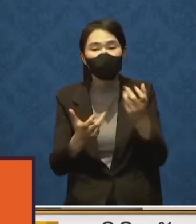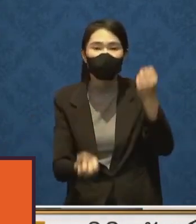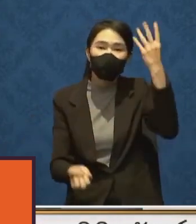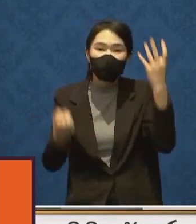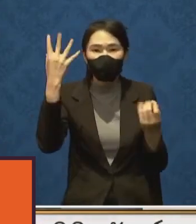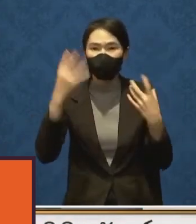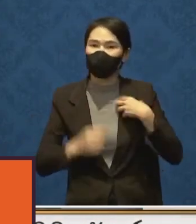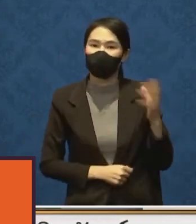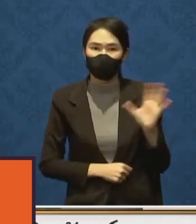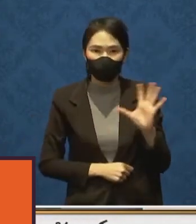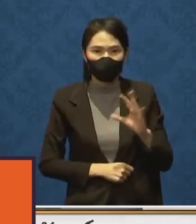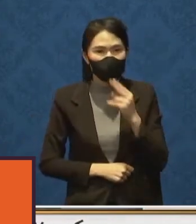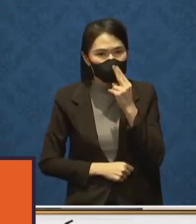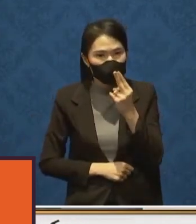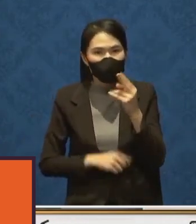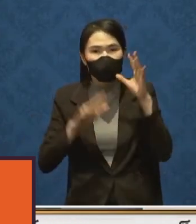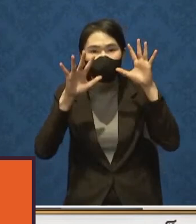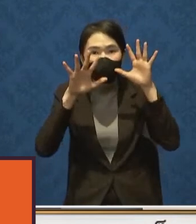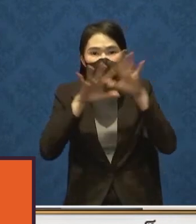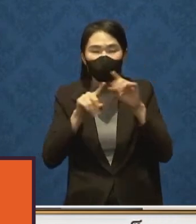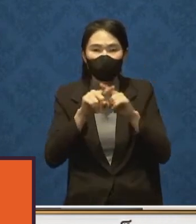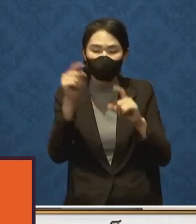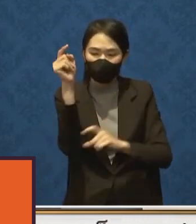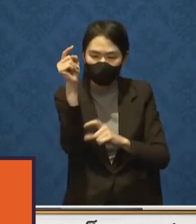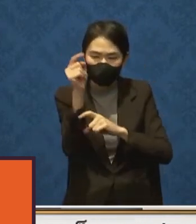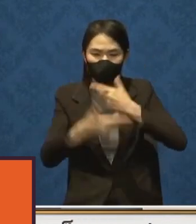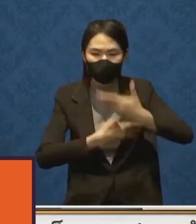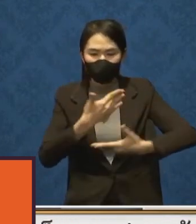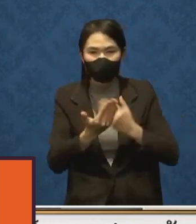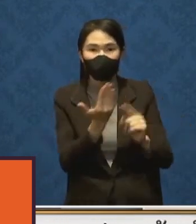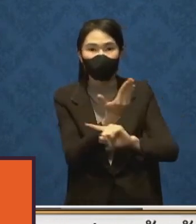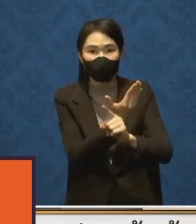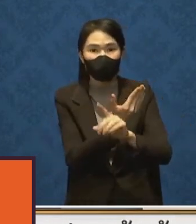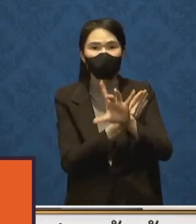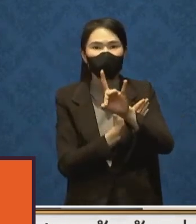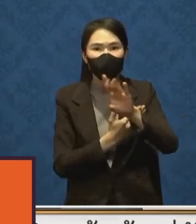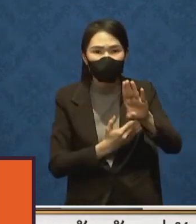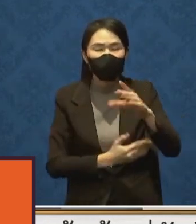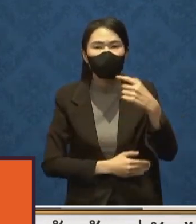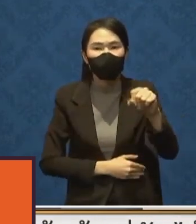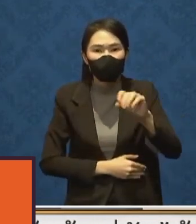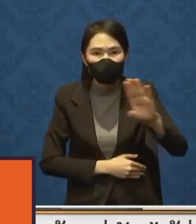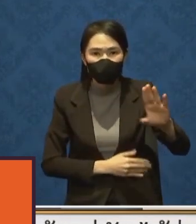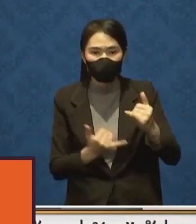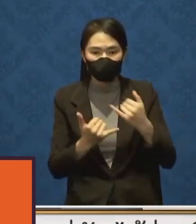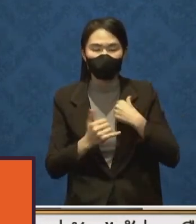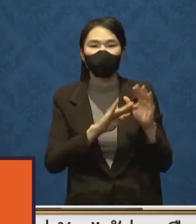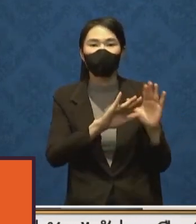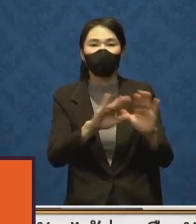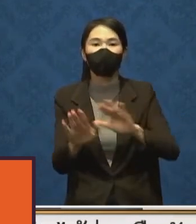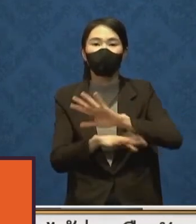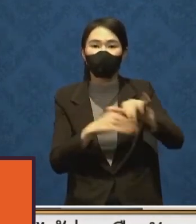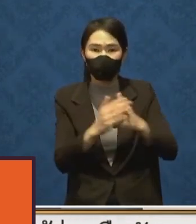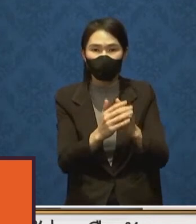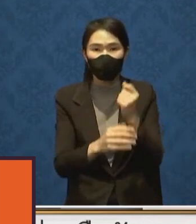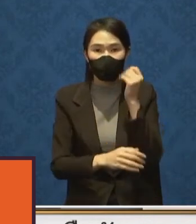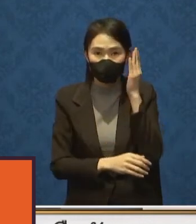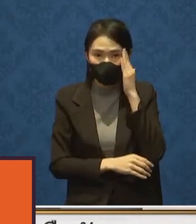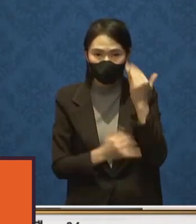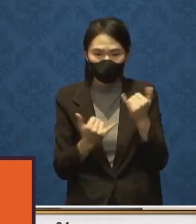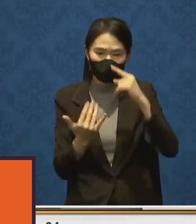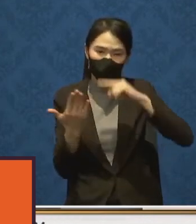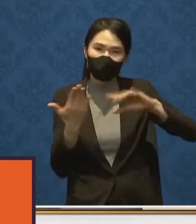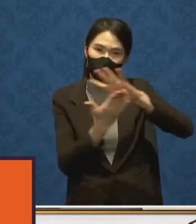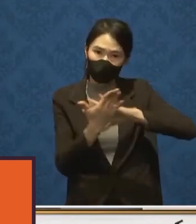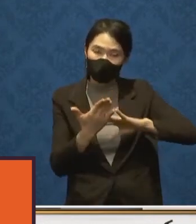ทั้งทงที่มันเป็นทลายปาม ขายได้กิโลละ 8 บ 10าทกวนนี้ฝากทานดวยนะครับผมคดวาประเทศเรา